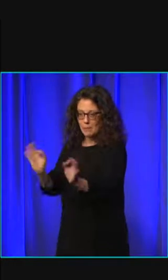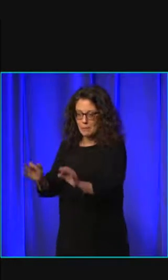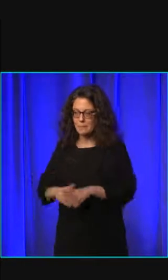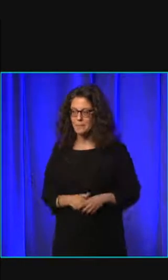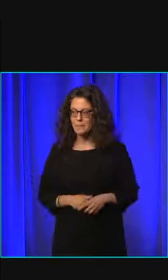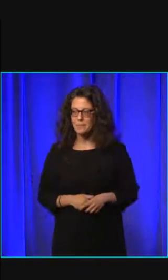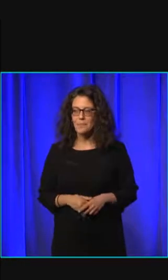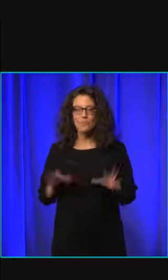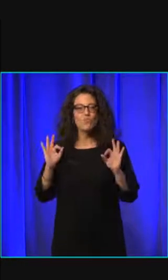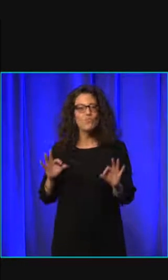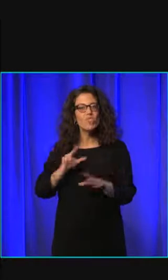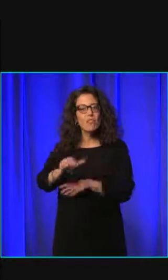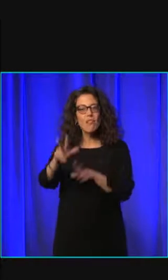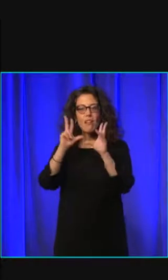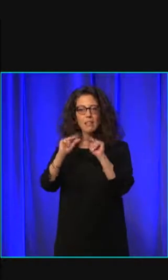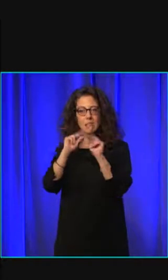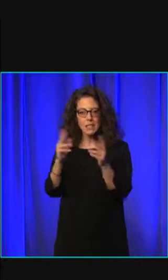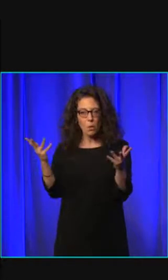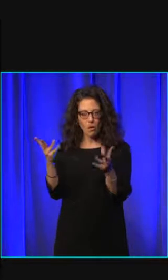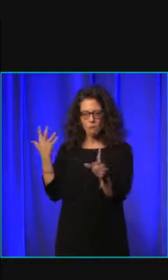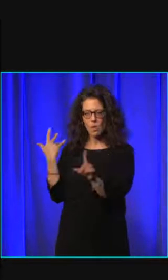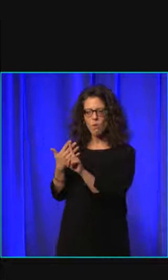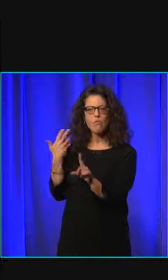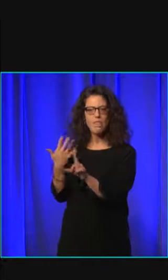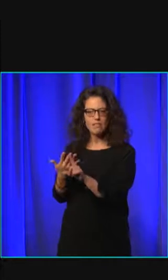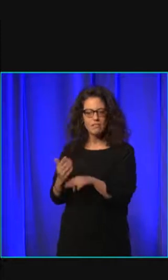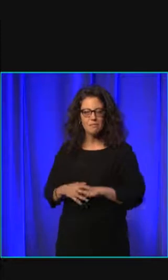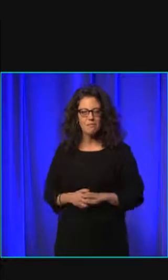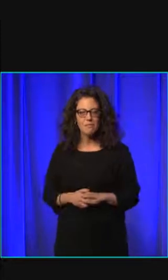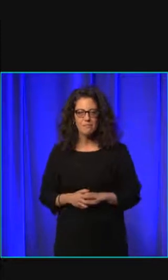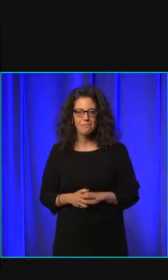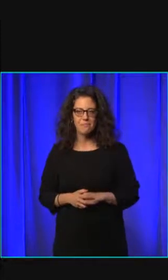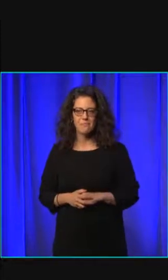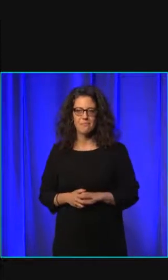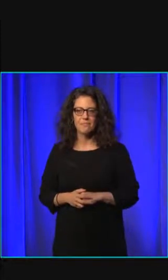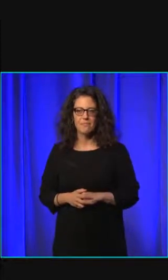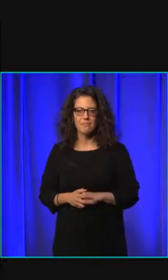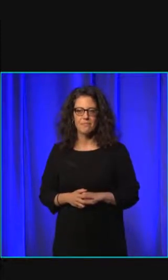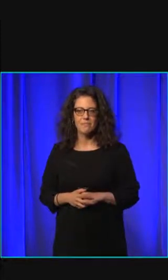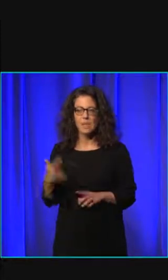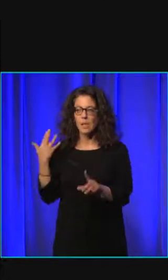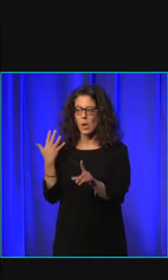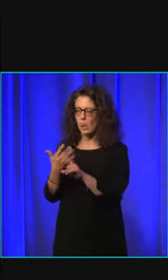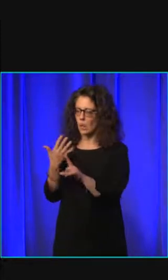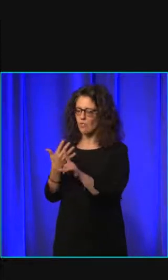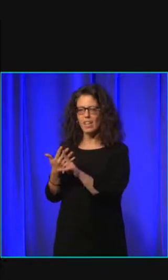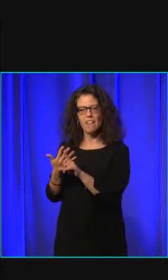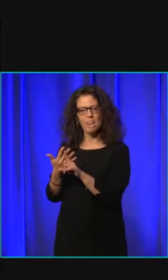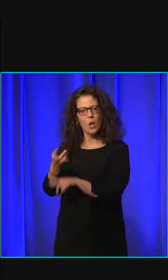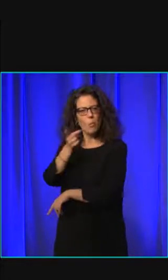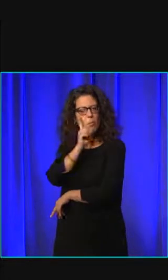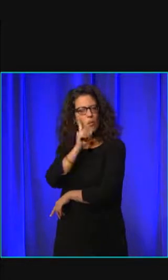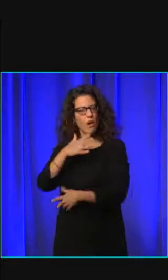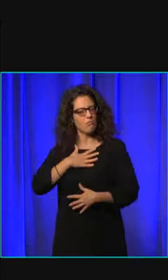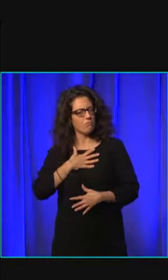Donc, ce que je vais vous expliquer, c'est un petit peu le contexte. Le contexte qui a fait que j'ai mis en